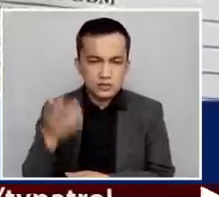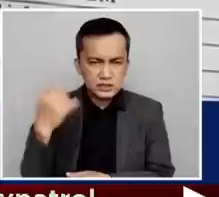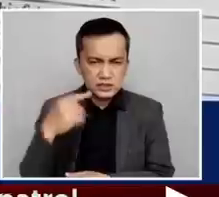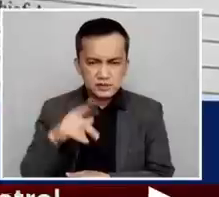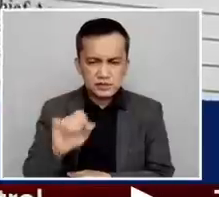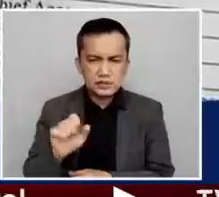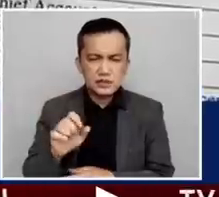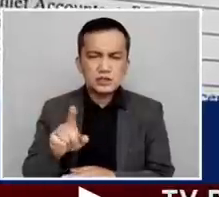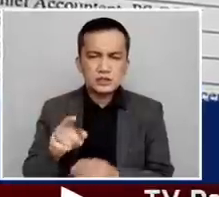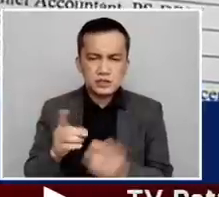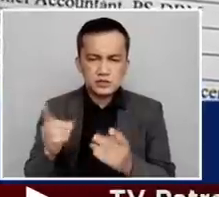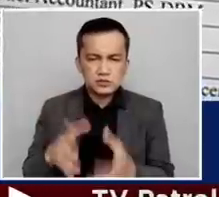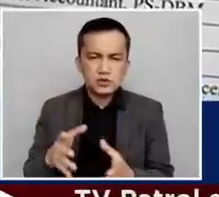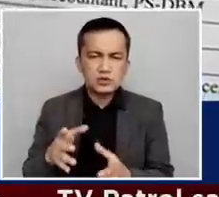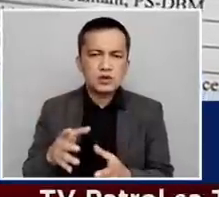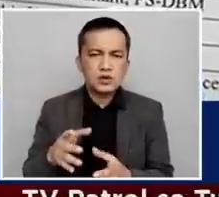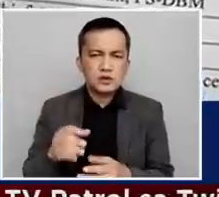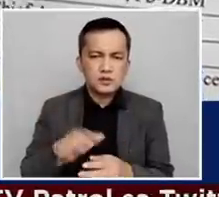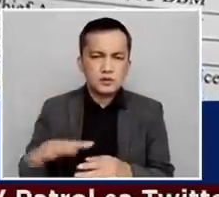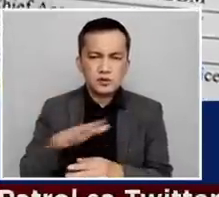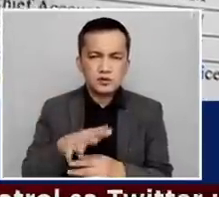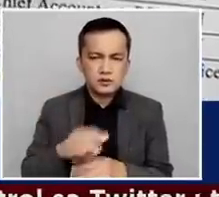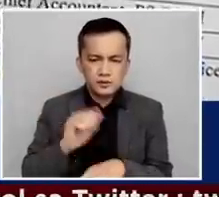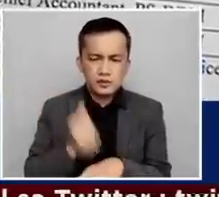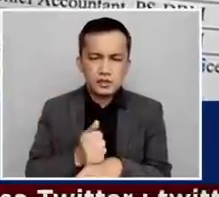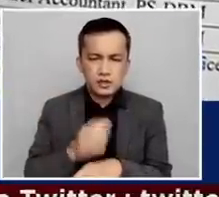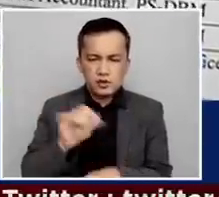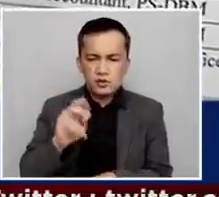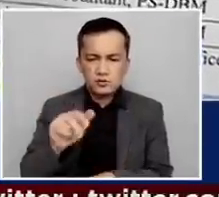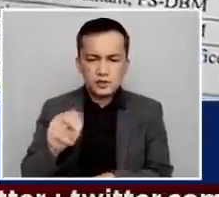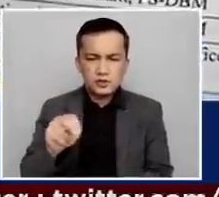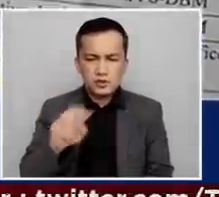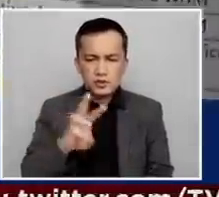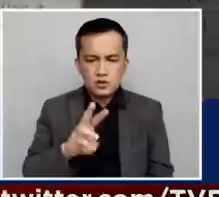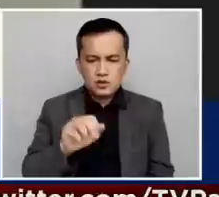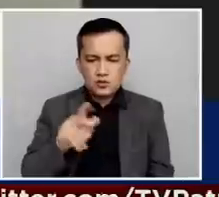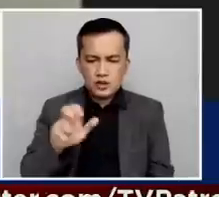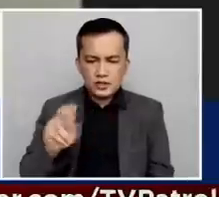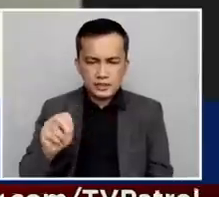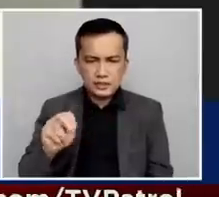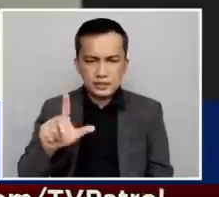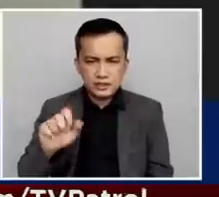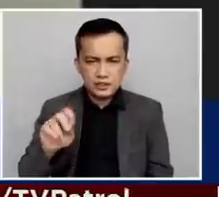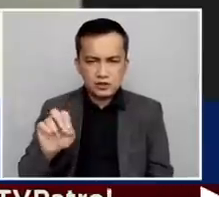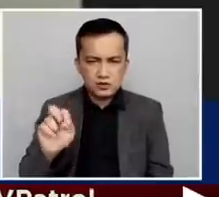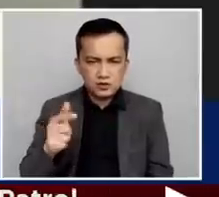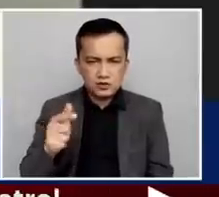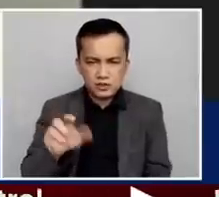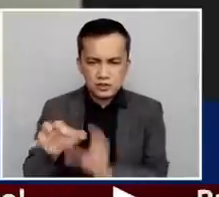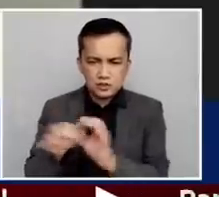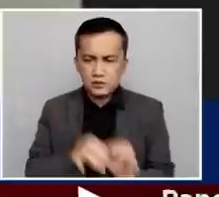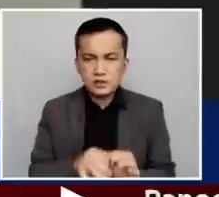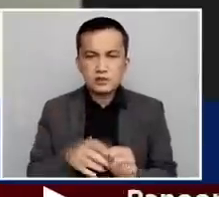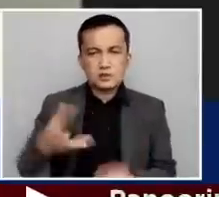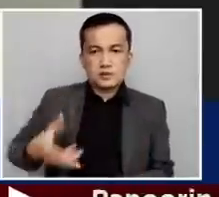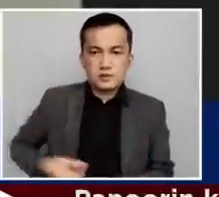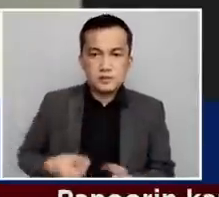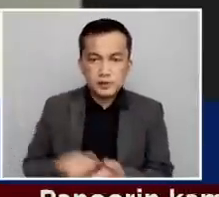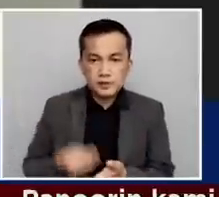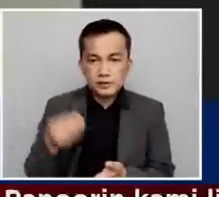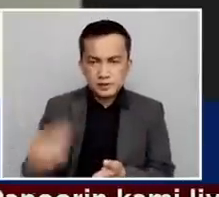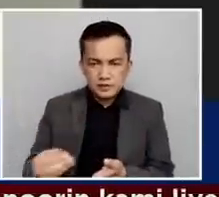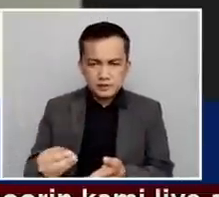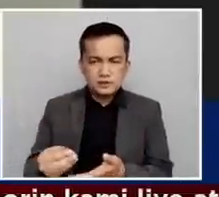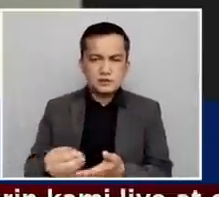Director at ngayon ay Overall Deputy Ombudsman Warren Rex Leong. Dawit sila sa umano'y maanomalyang pagbili ng